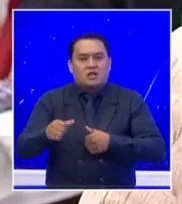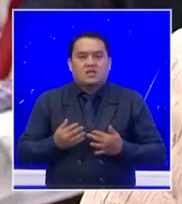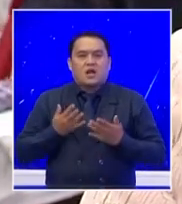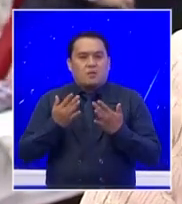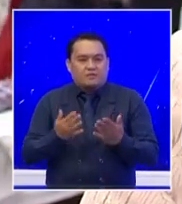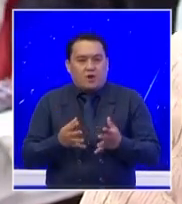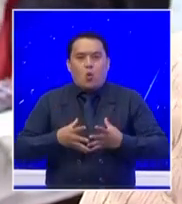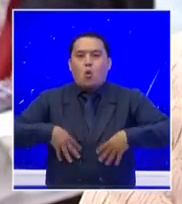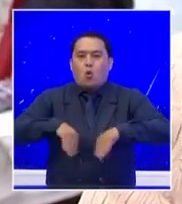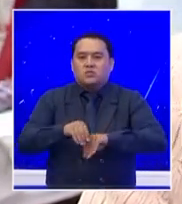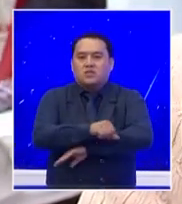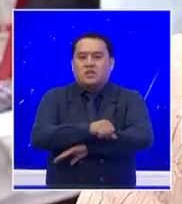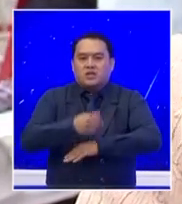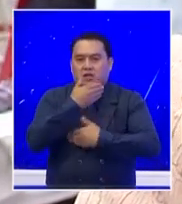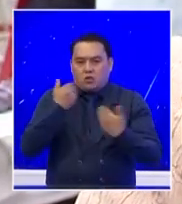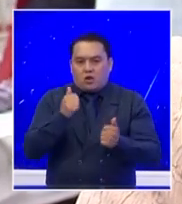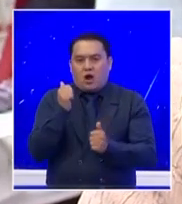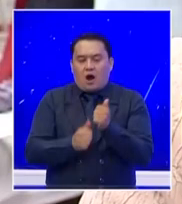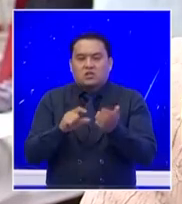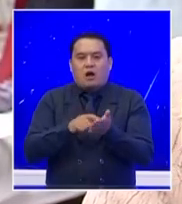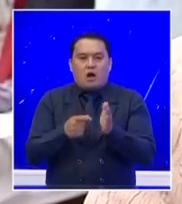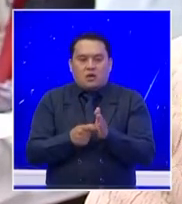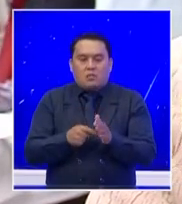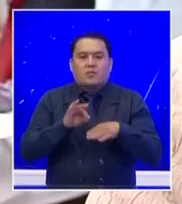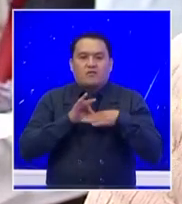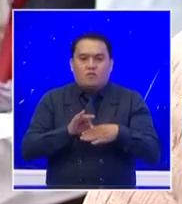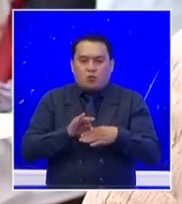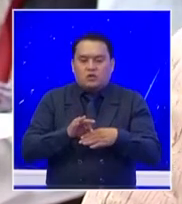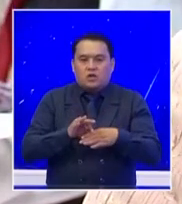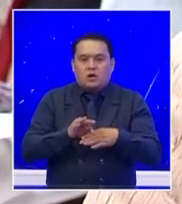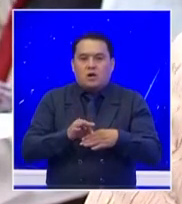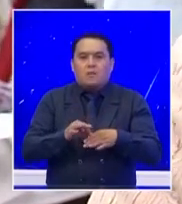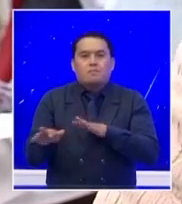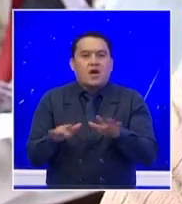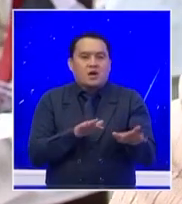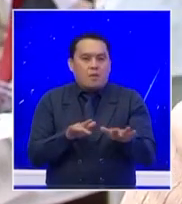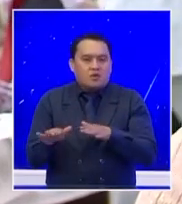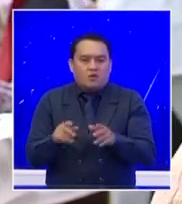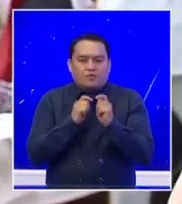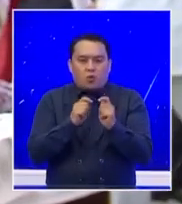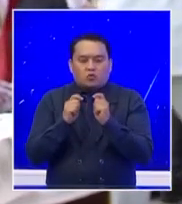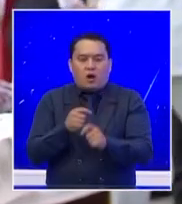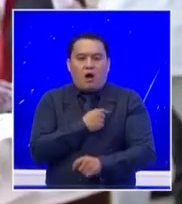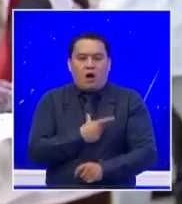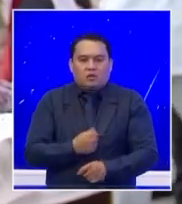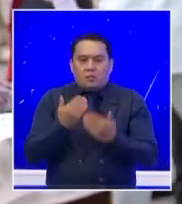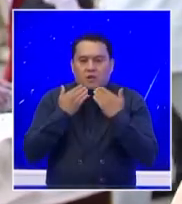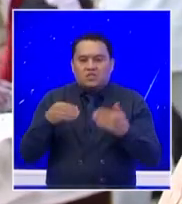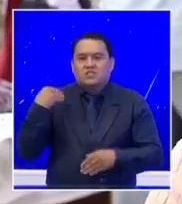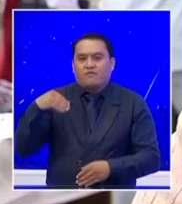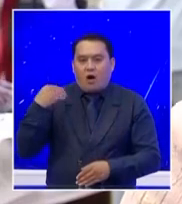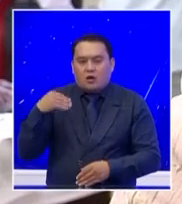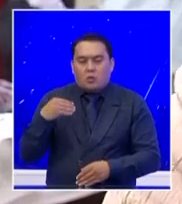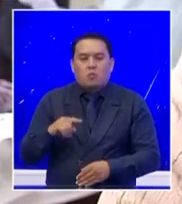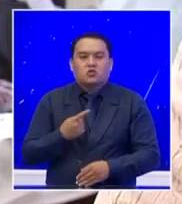требования. Общей линейки в этом году нет. Каждый выпускной класс отдельно проводит линейку. Объединенное мероприятие и вручение аттестатов, и последний звонок.